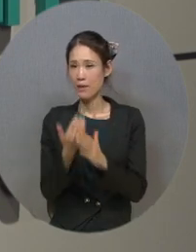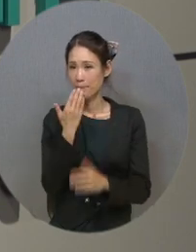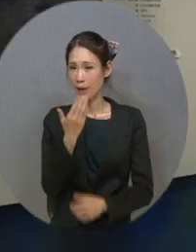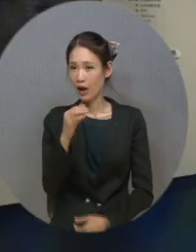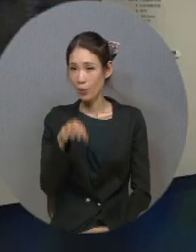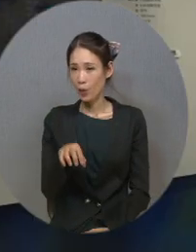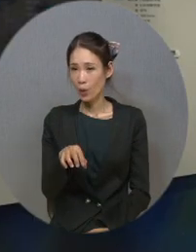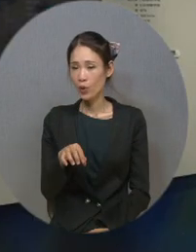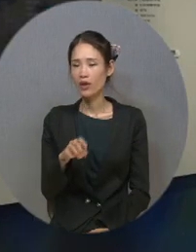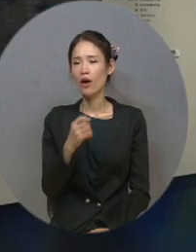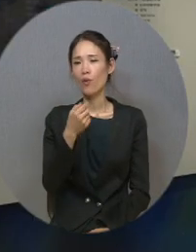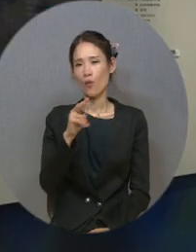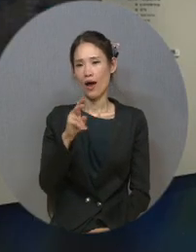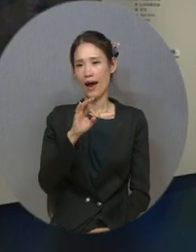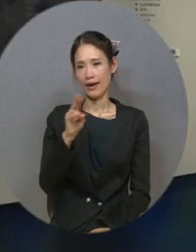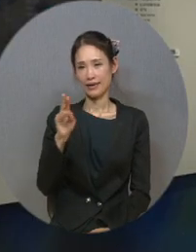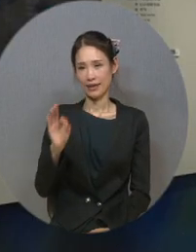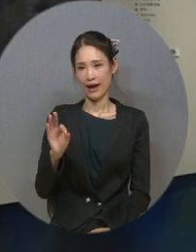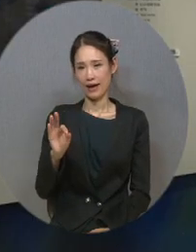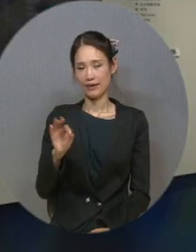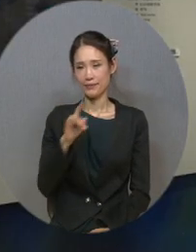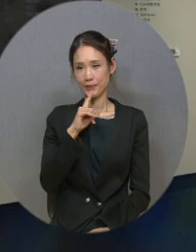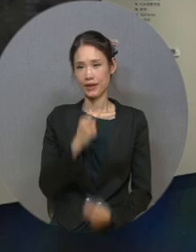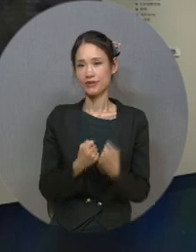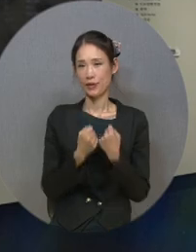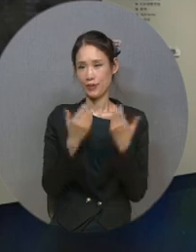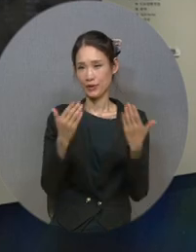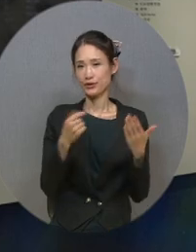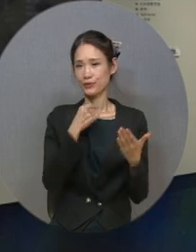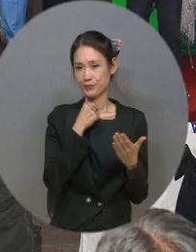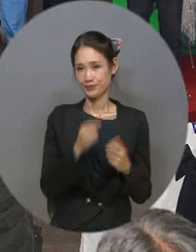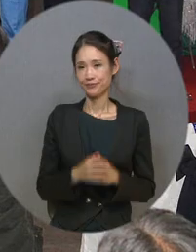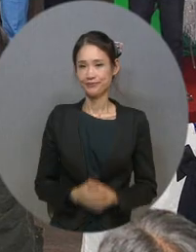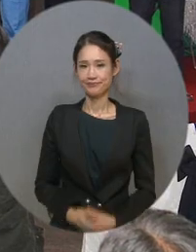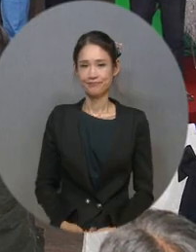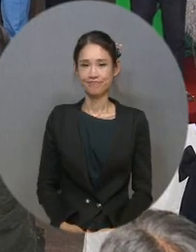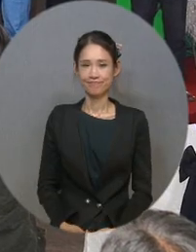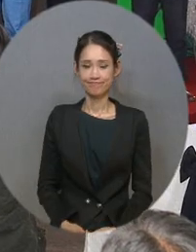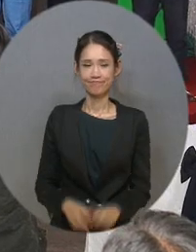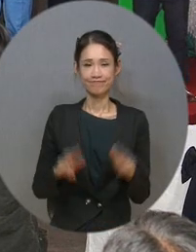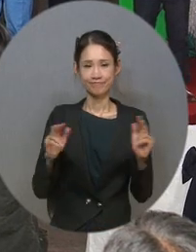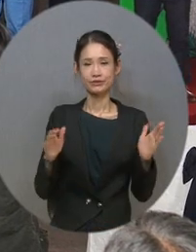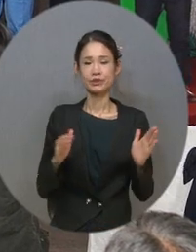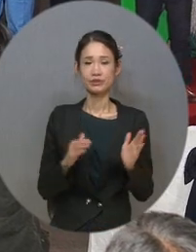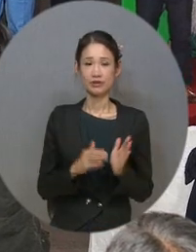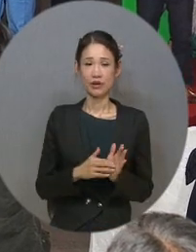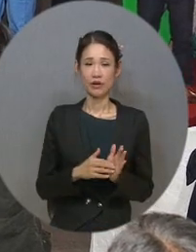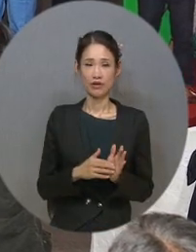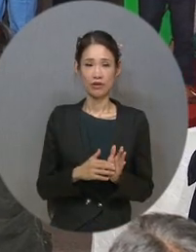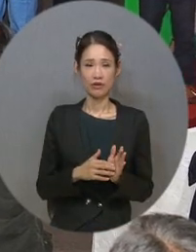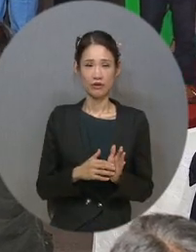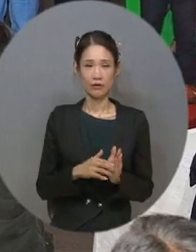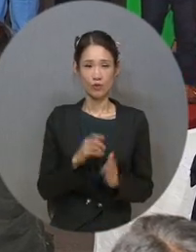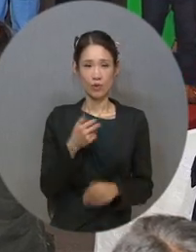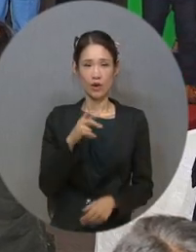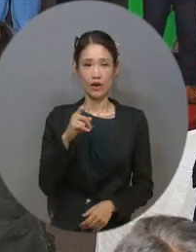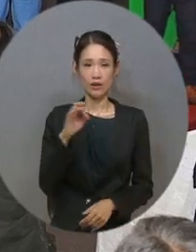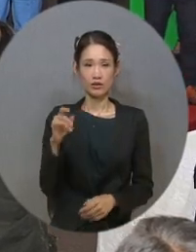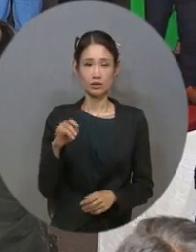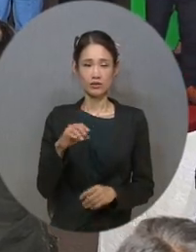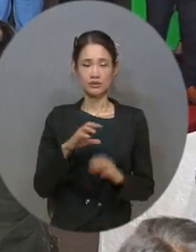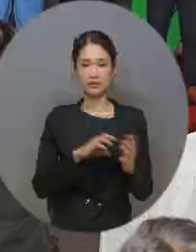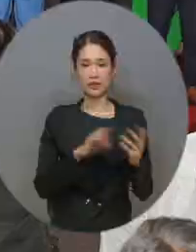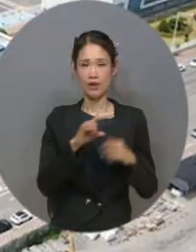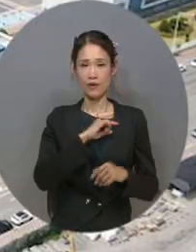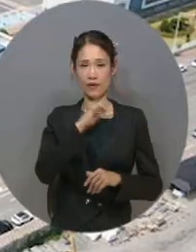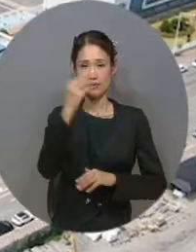바로 광양이다. 네. 이렇게 말씀을 드리겠습니다. 지금까지 이제 광양에 세계